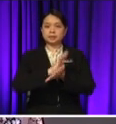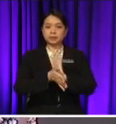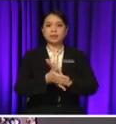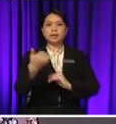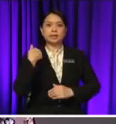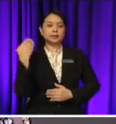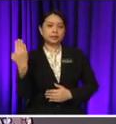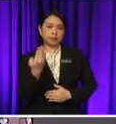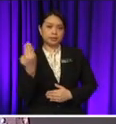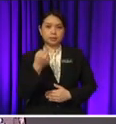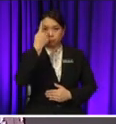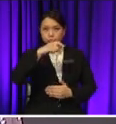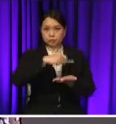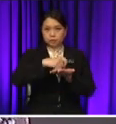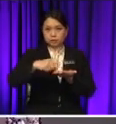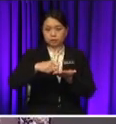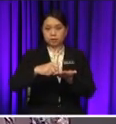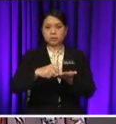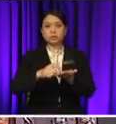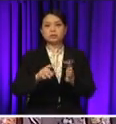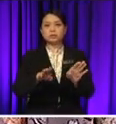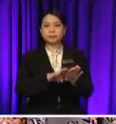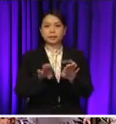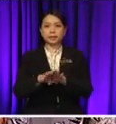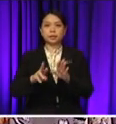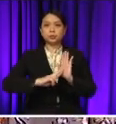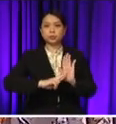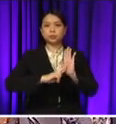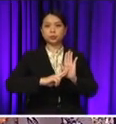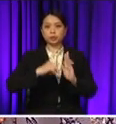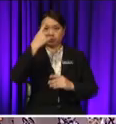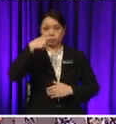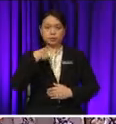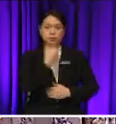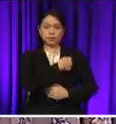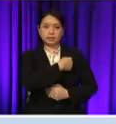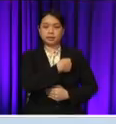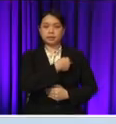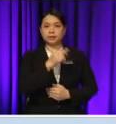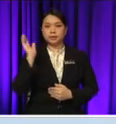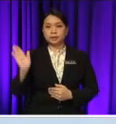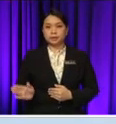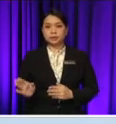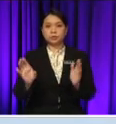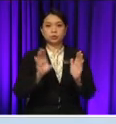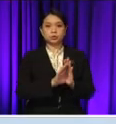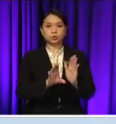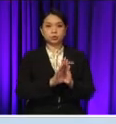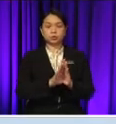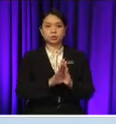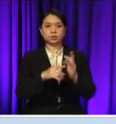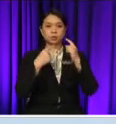untuk memudahkan kita membuat rujukan Jadi yang pertama ini adalah contoh jawaban untuk